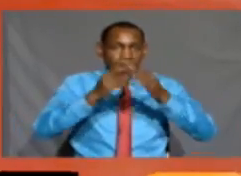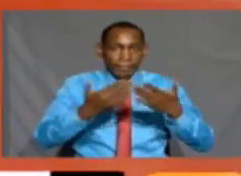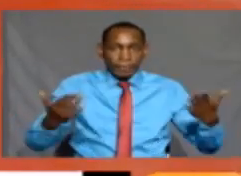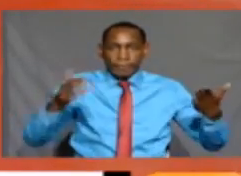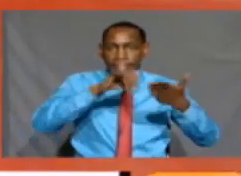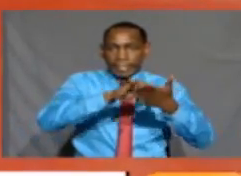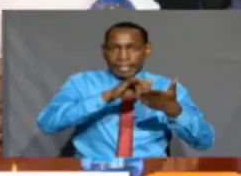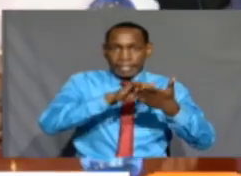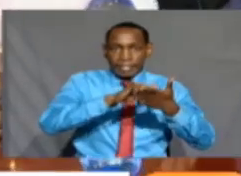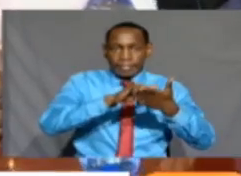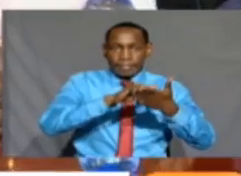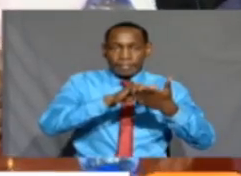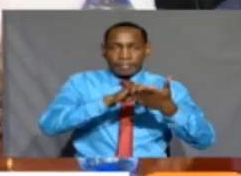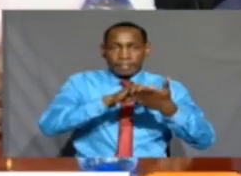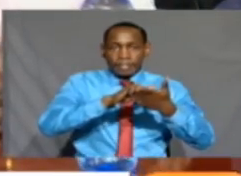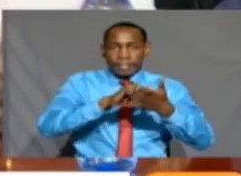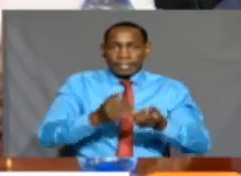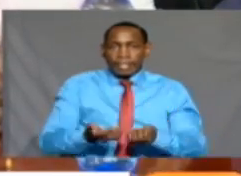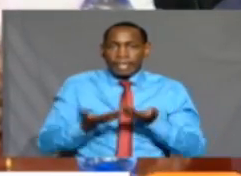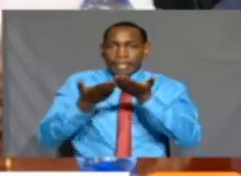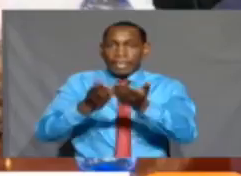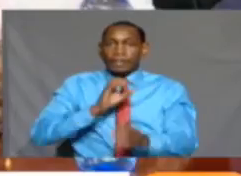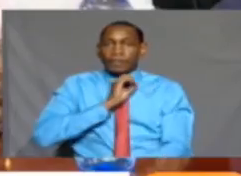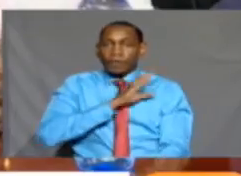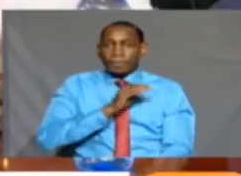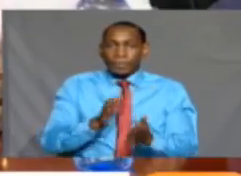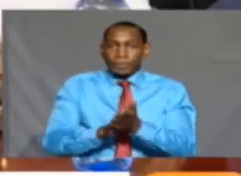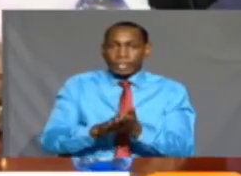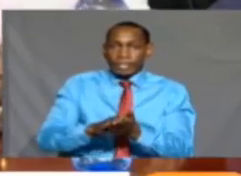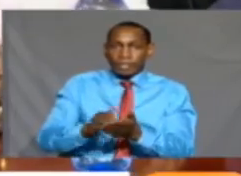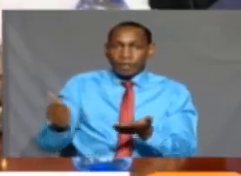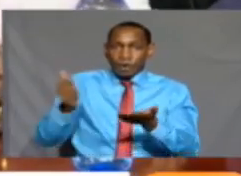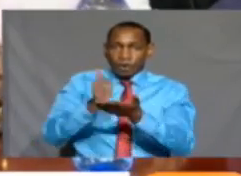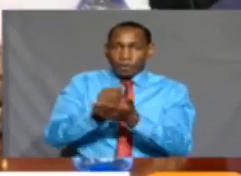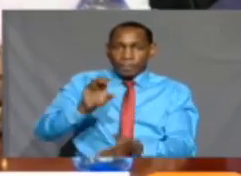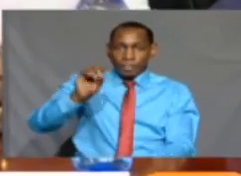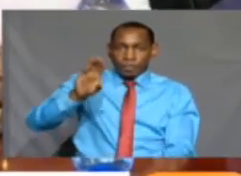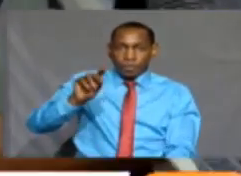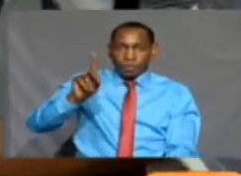that is actually for Mrs. Bogwa. Lodge their complaints with the office of the Ombudsman. We are there to